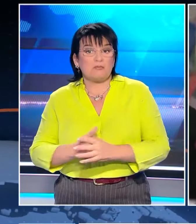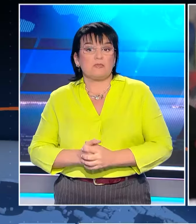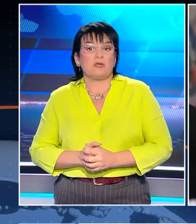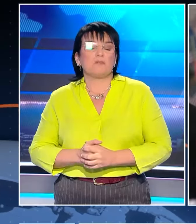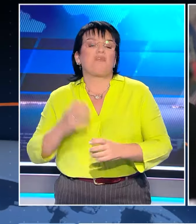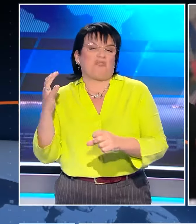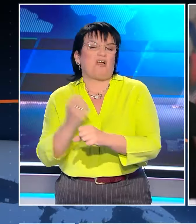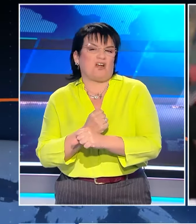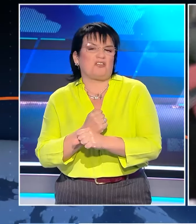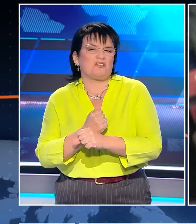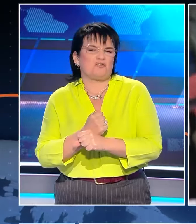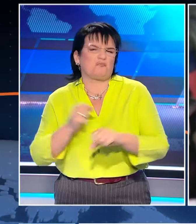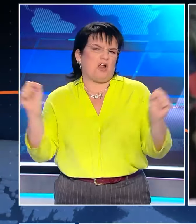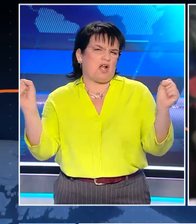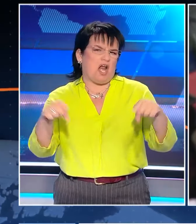Ready to win.